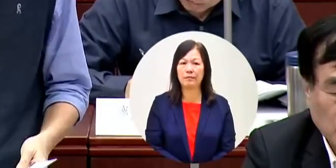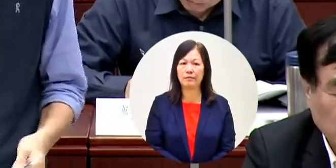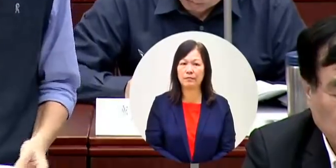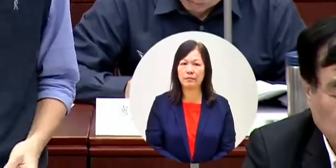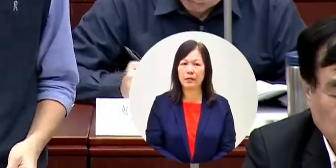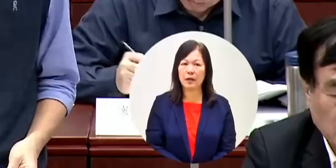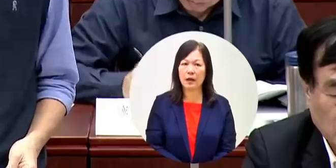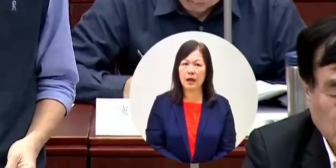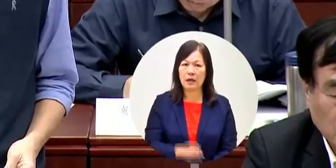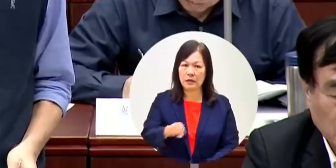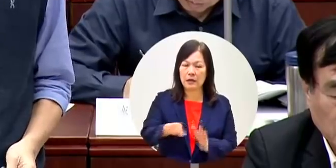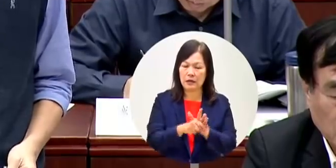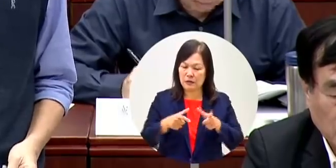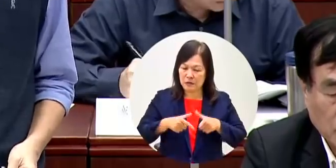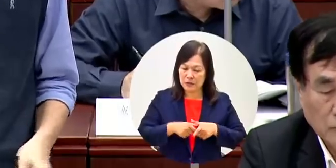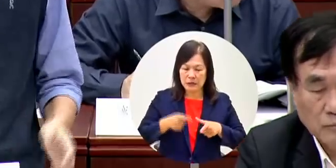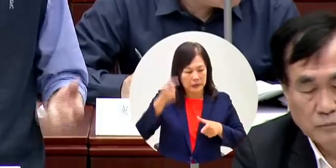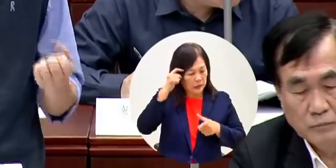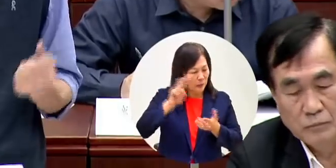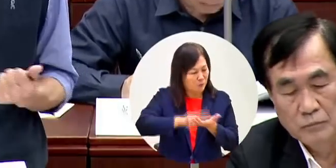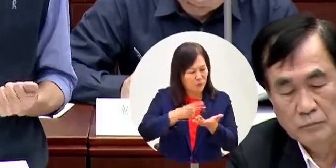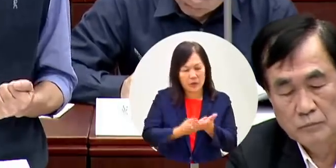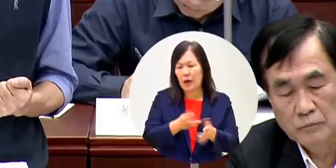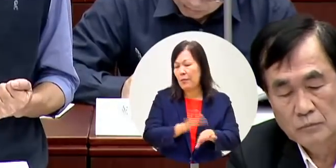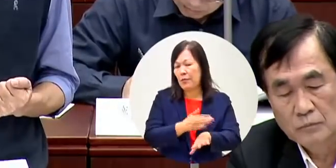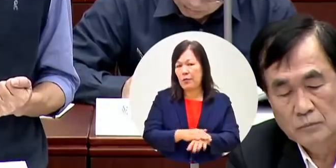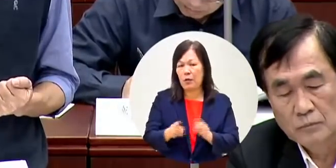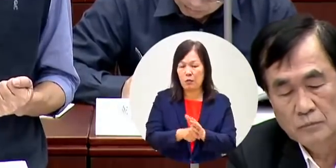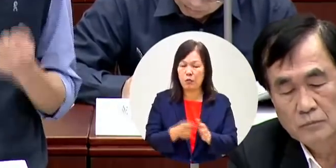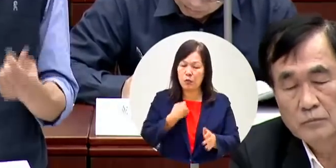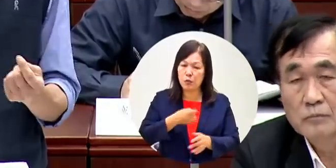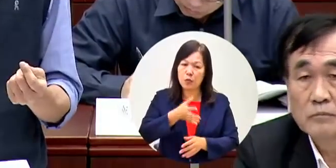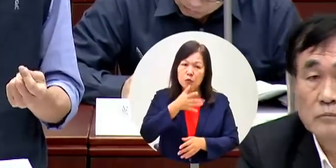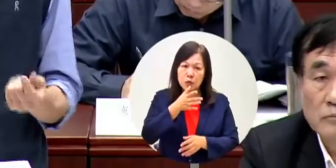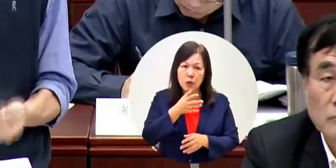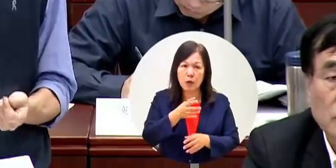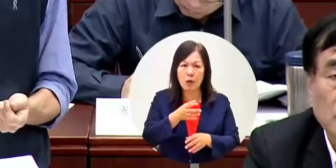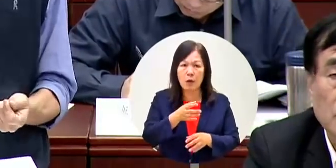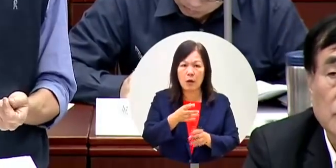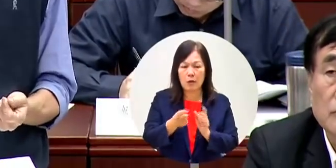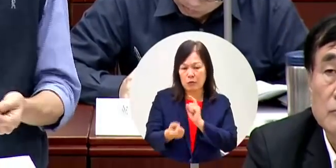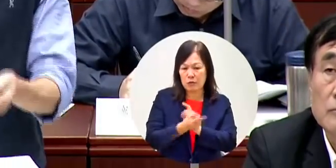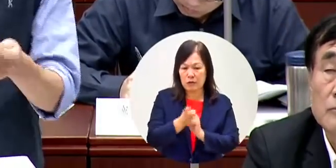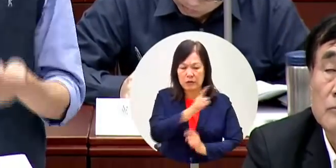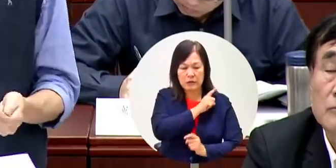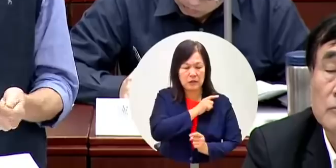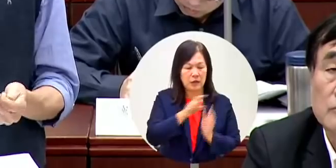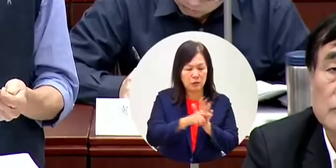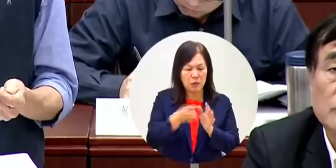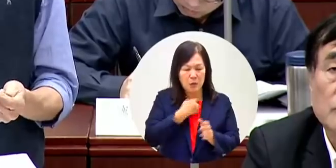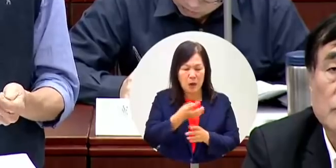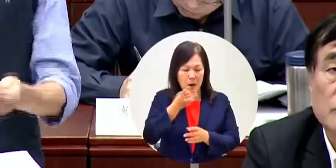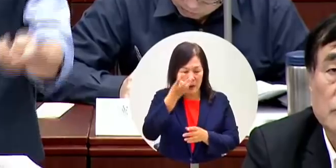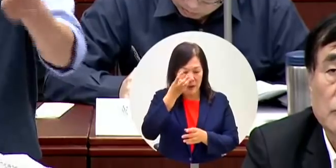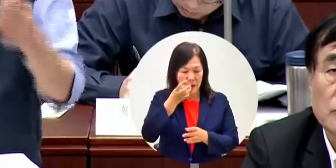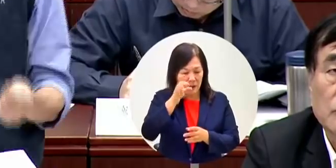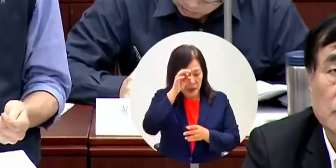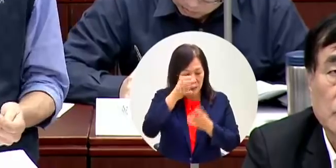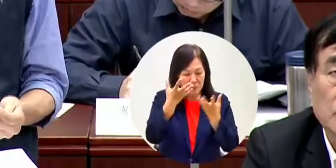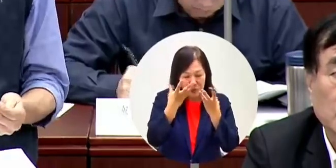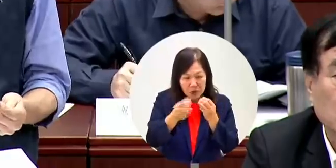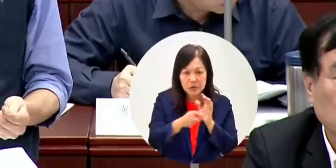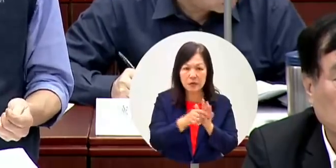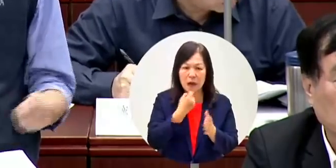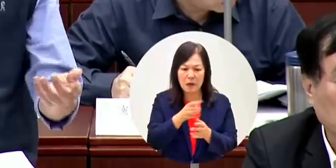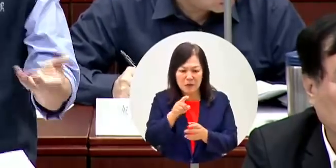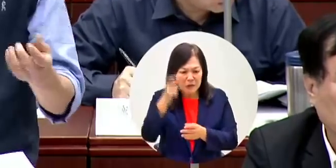人愿意讲这个话。为什么？第一个，对自己角色看不清楚；第二个，不讨好。为什么都不除弊？除弊一定要